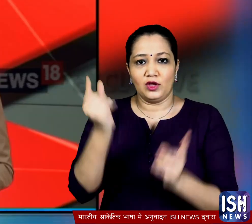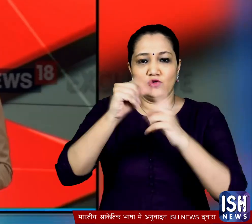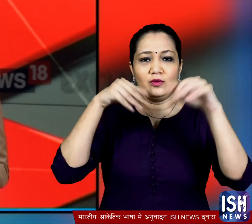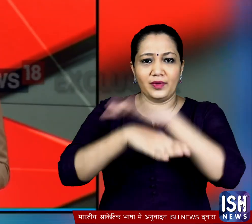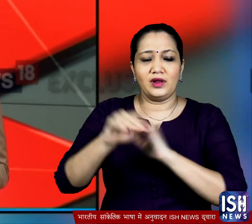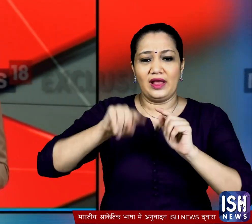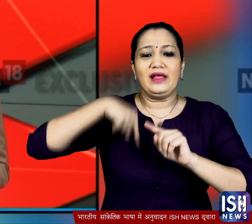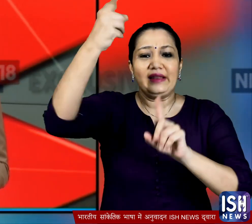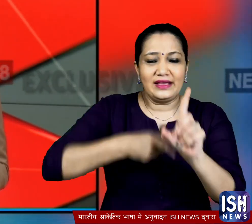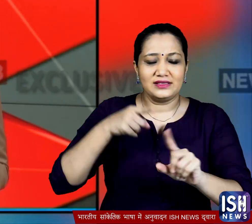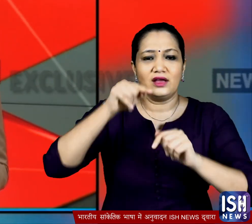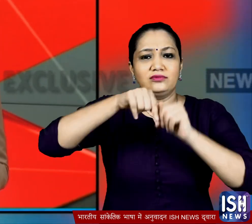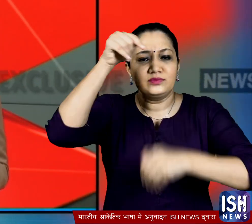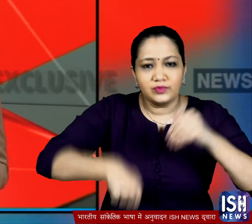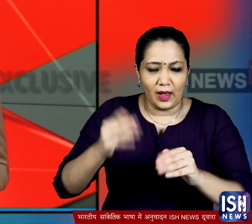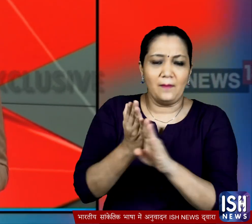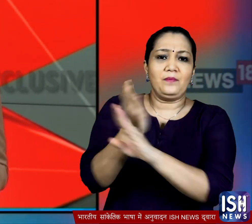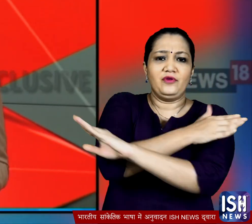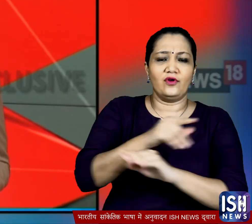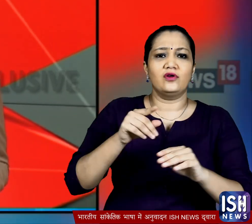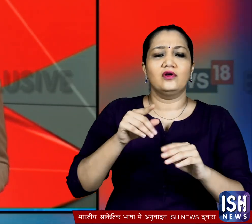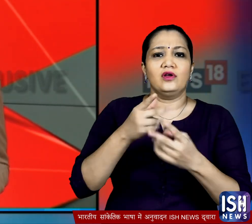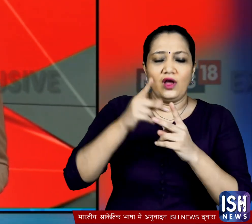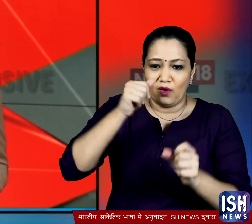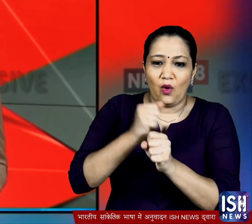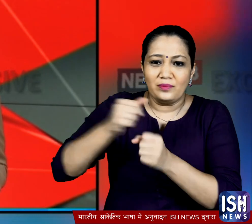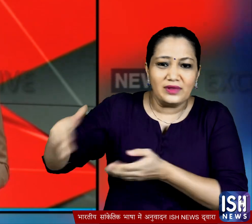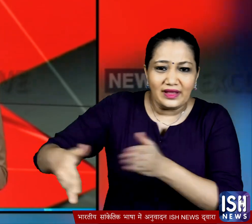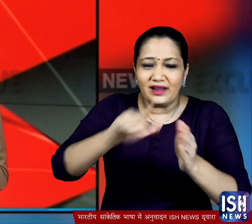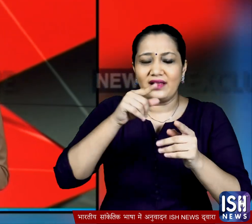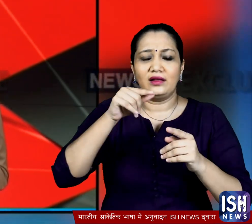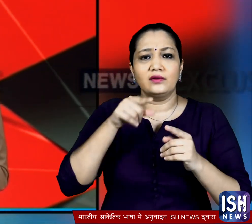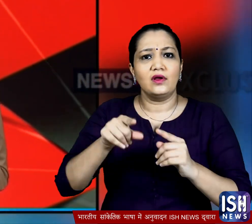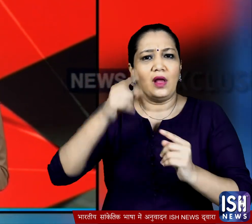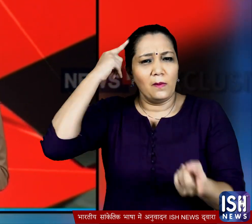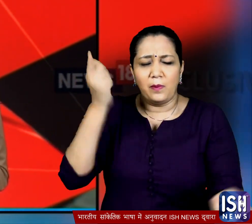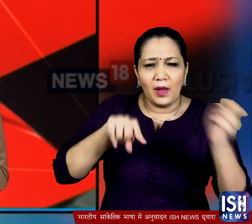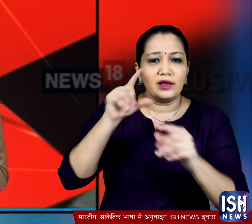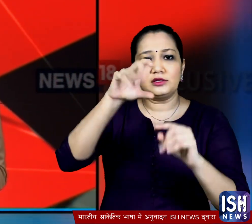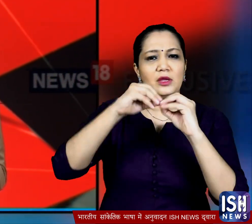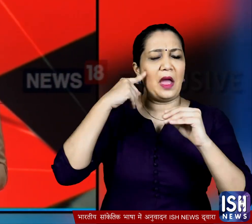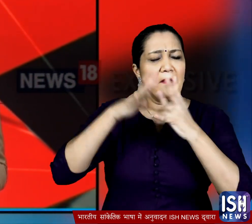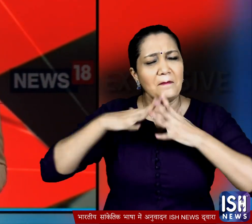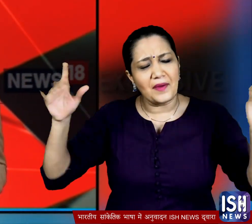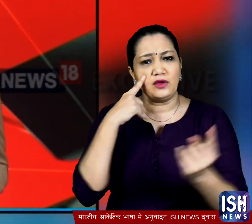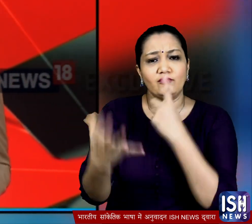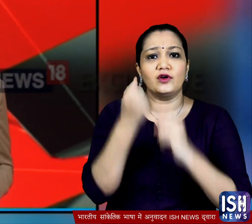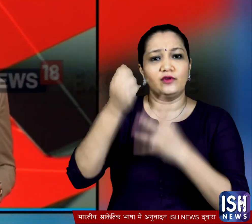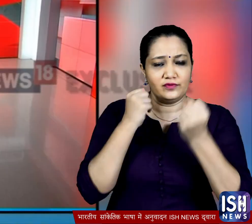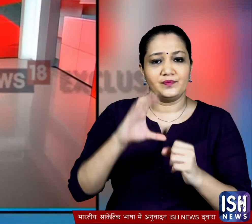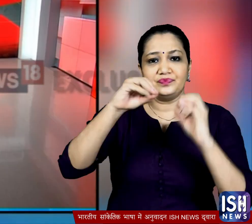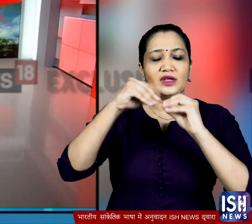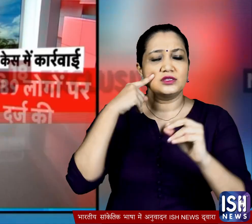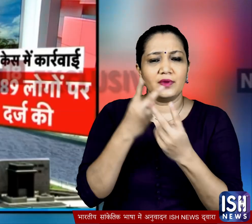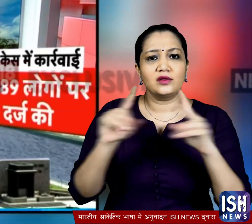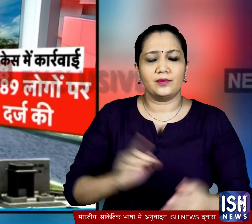उत्तर प्रदेश में अगले साल होने वाले विधानसभा चुनाव से पहले गोमती रिवर फ्रंट घोटाले में सीबीआई ने बड़ी कार्रवाई की। न्यूज 18 के अजीत सिंह की रिपोर्ट है